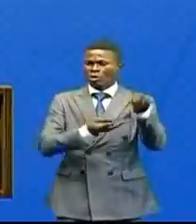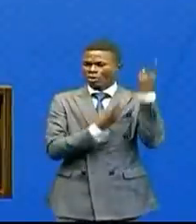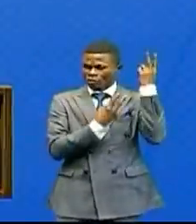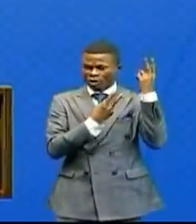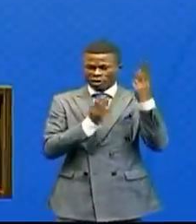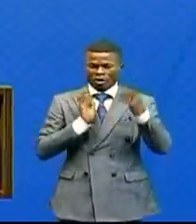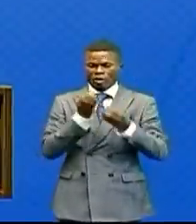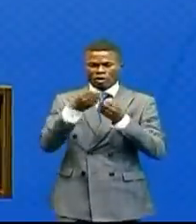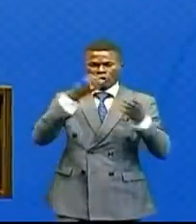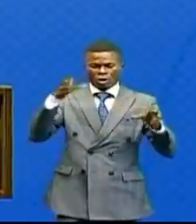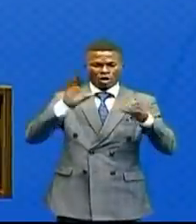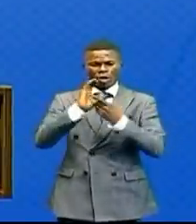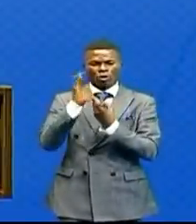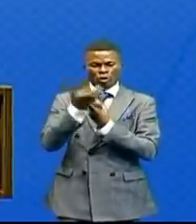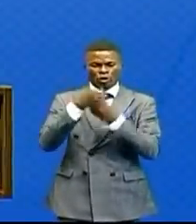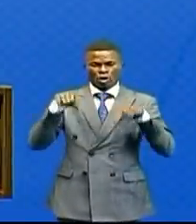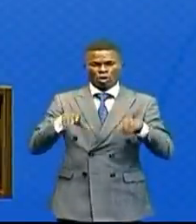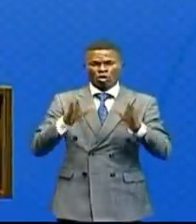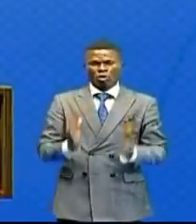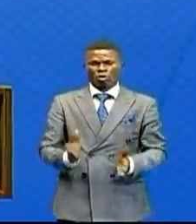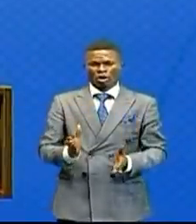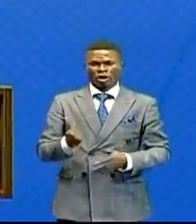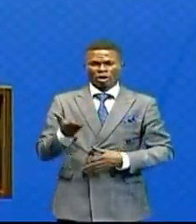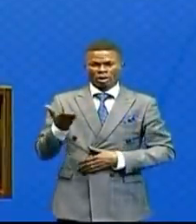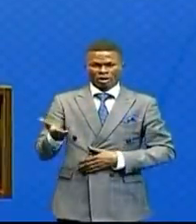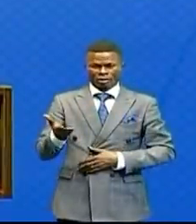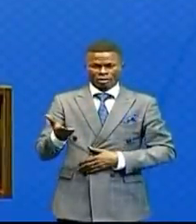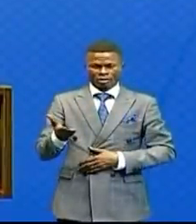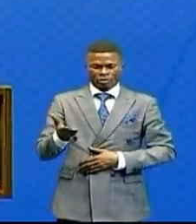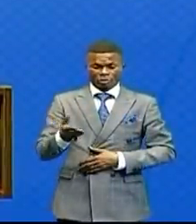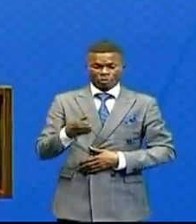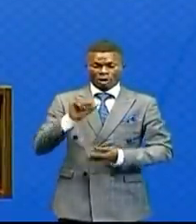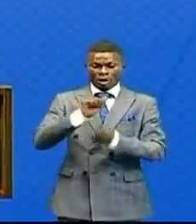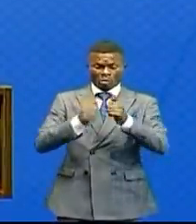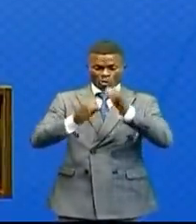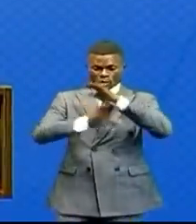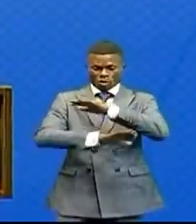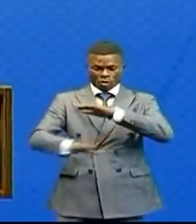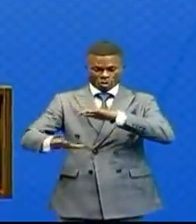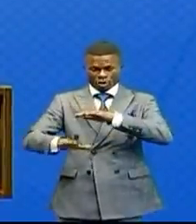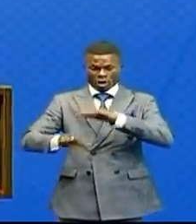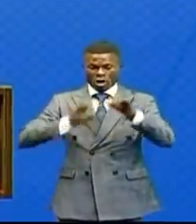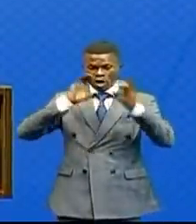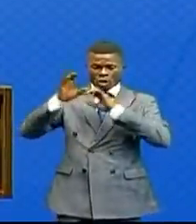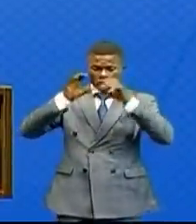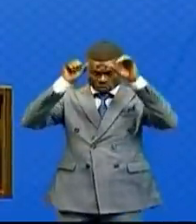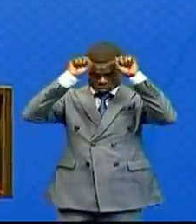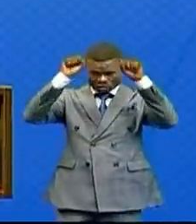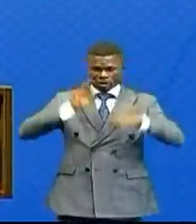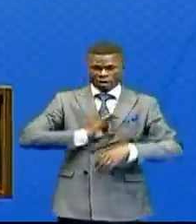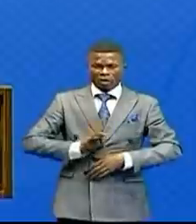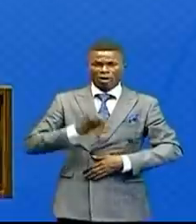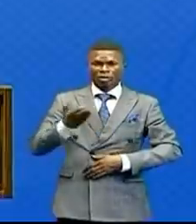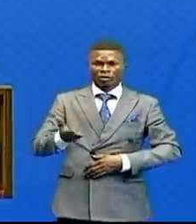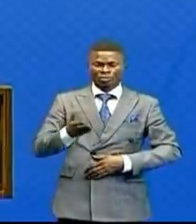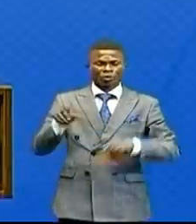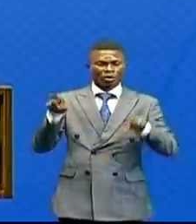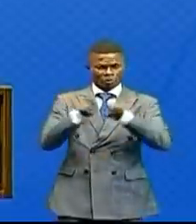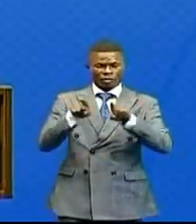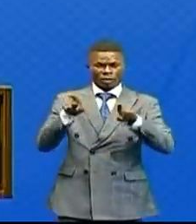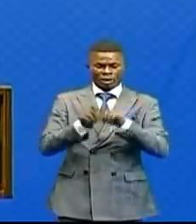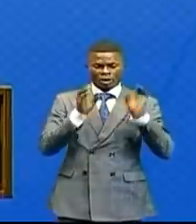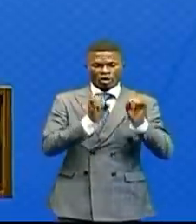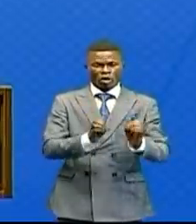de notre patrimoine culturel. Dernier point de la communication du président de la République, relatif